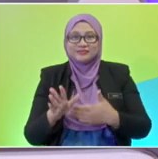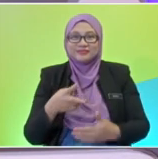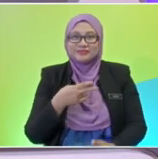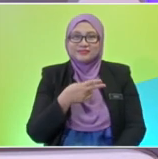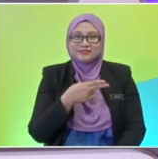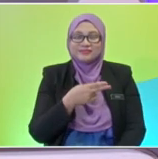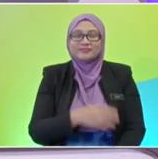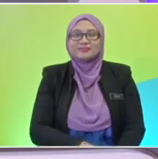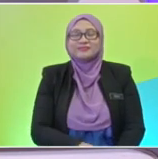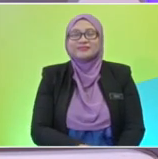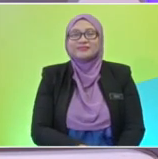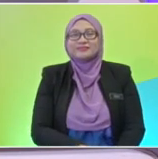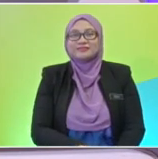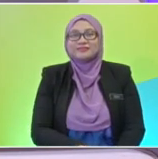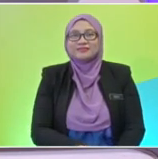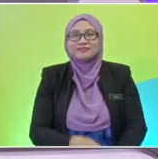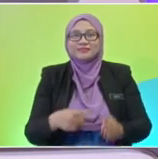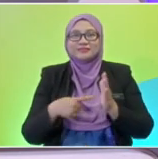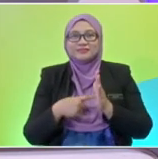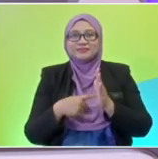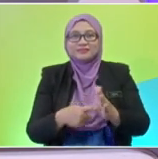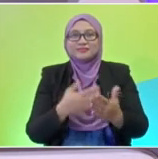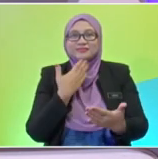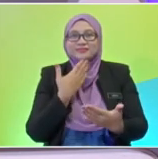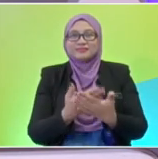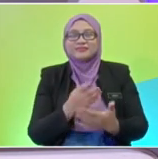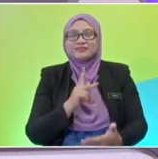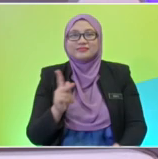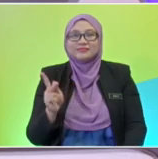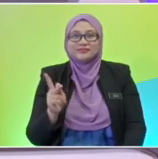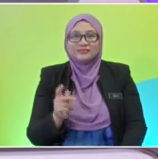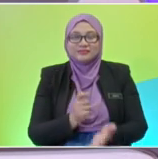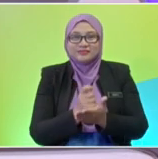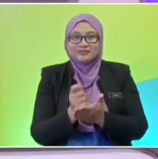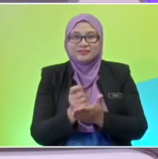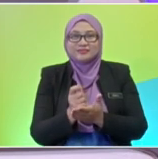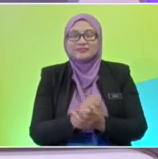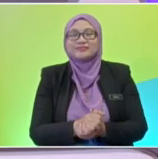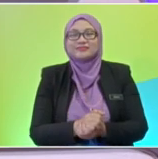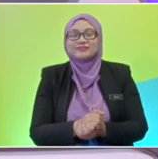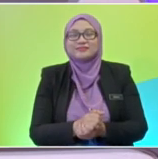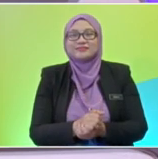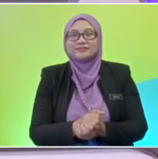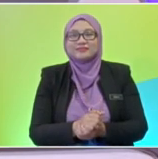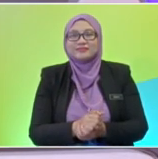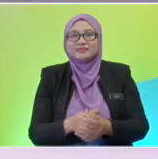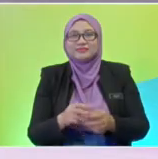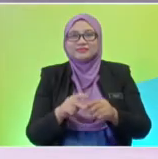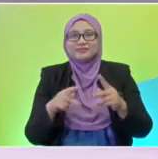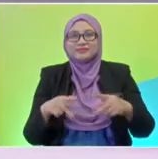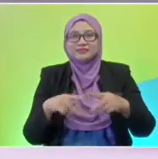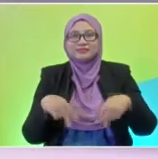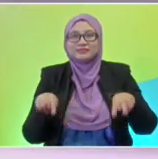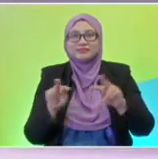gua akan Tunjukkan kebaikan bertoleransi Oke kita akan tulis kebaikan bertoleransi pastikan murid-muri bersama dengan kita